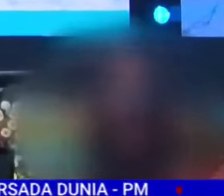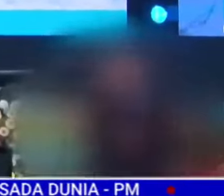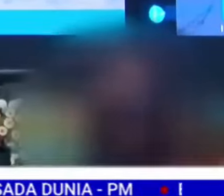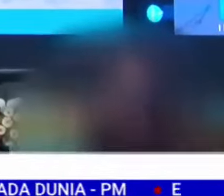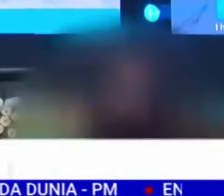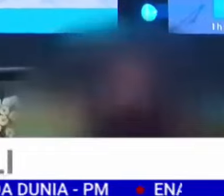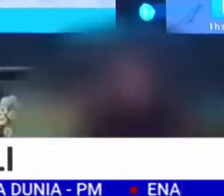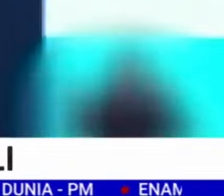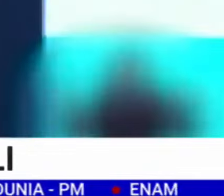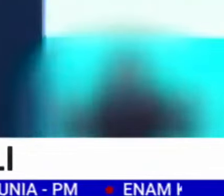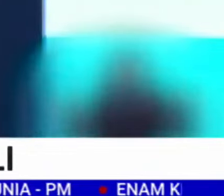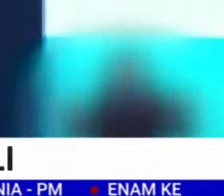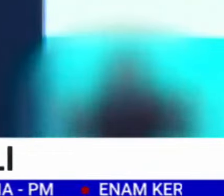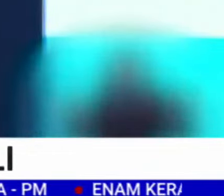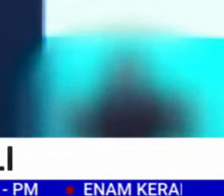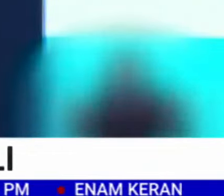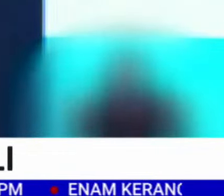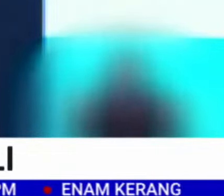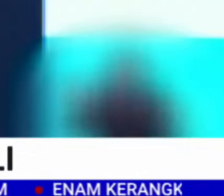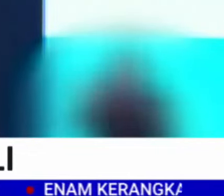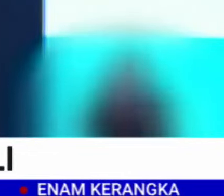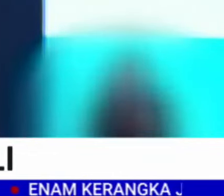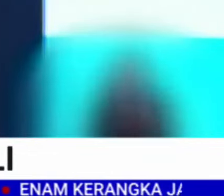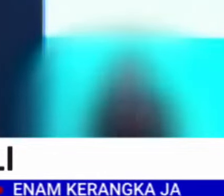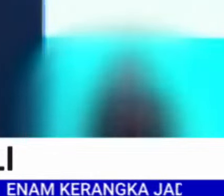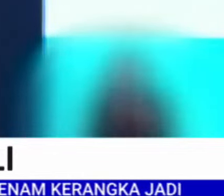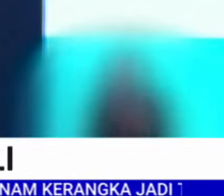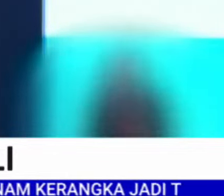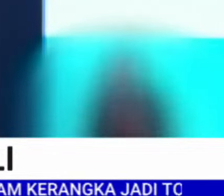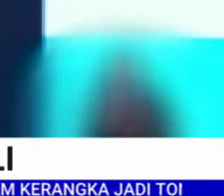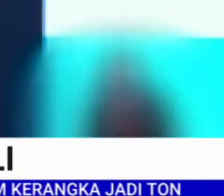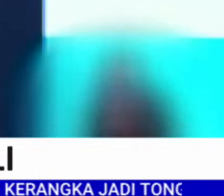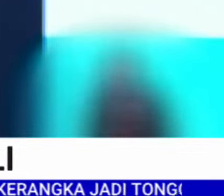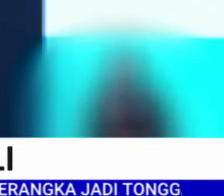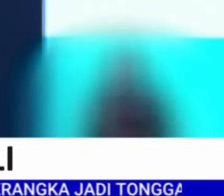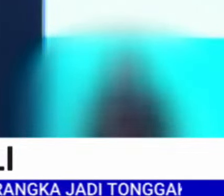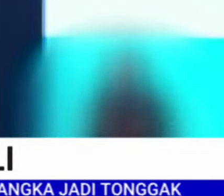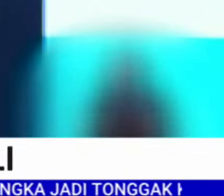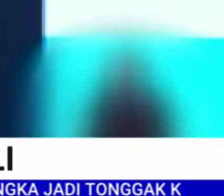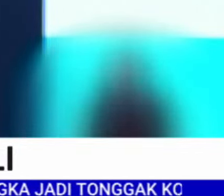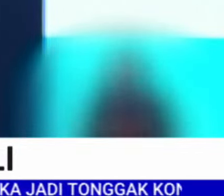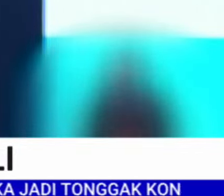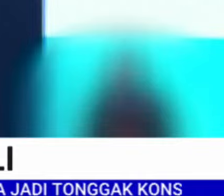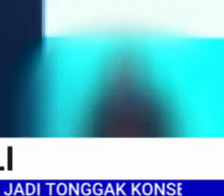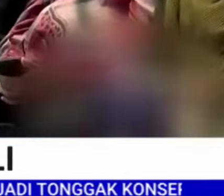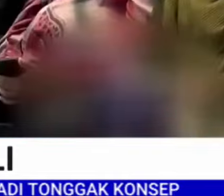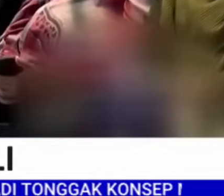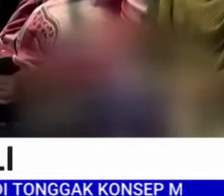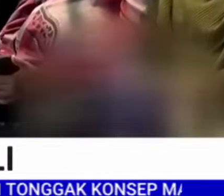RM6 bilion mampu diselamatkan jika kelemahan dikemuka laporan Ketua Audit Negara diperbaiki.